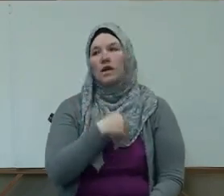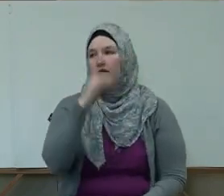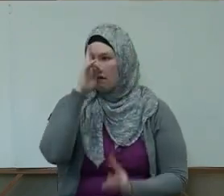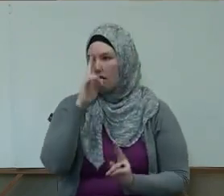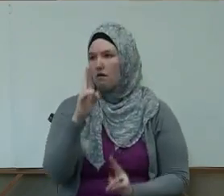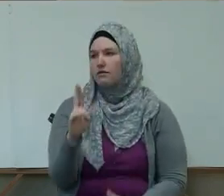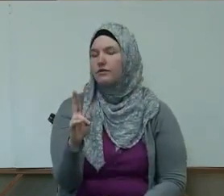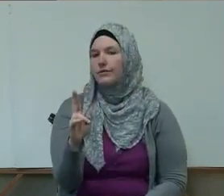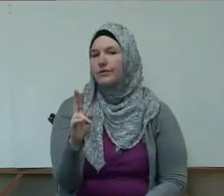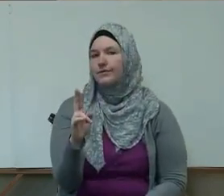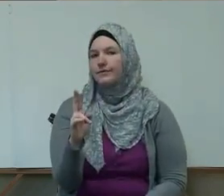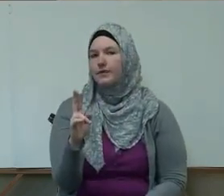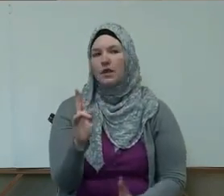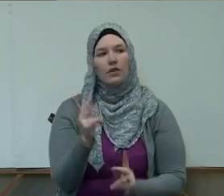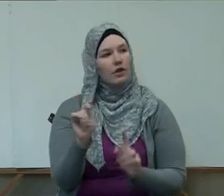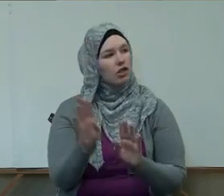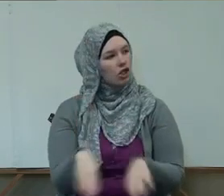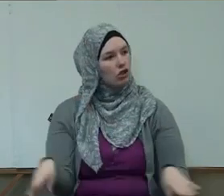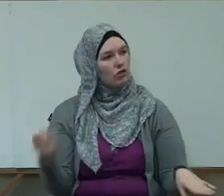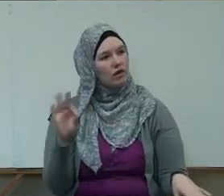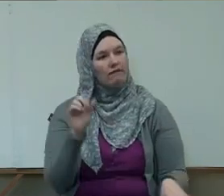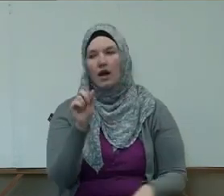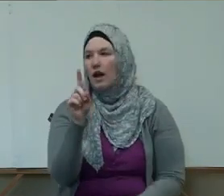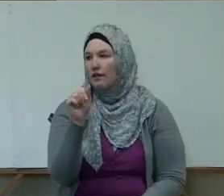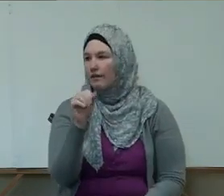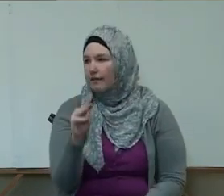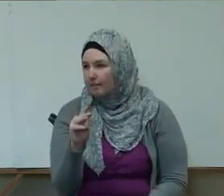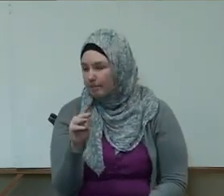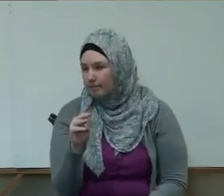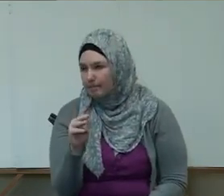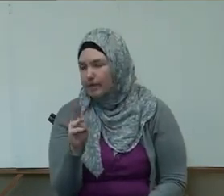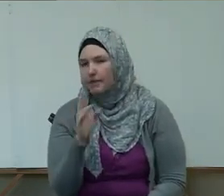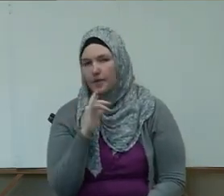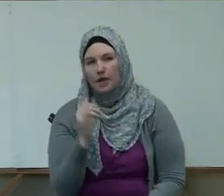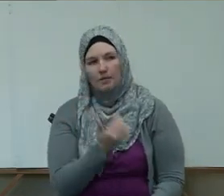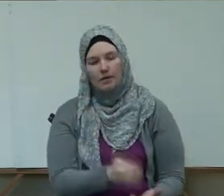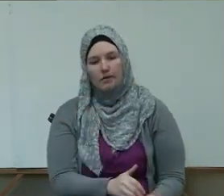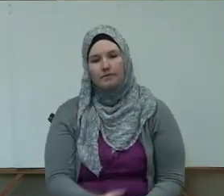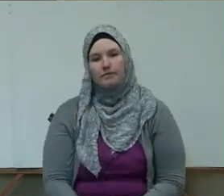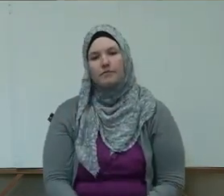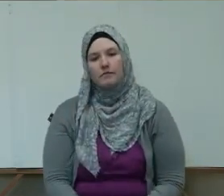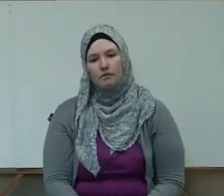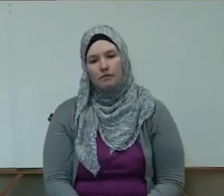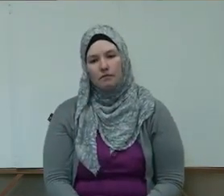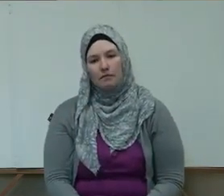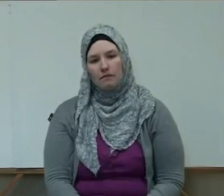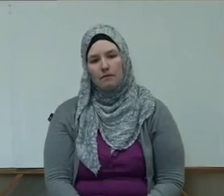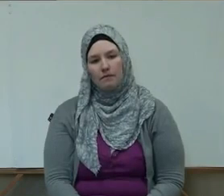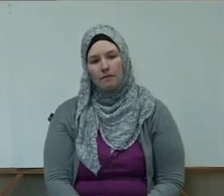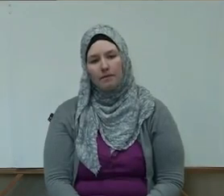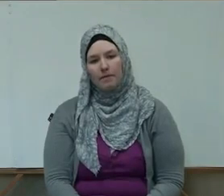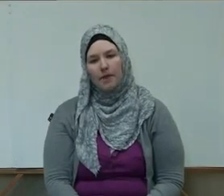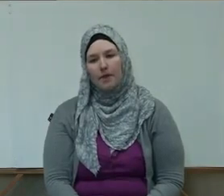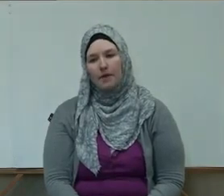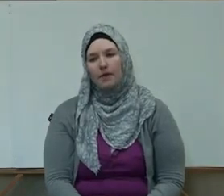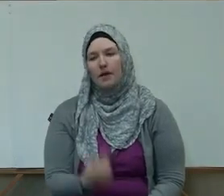honored the children of Adam. وَحَمَلْنَاهُمْ فِي الْبَرِّ وَالْبَحْرِ. And we've carried